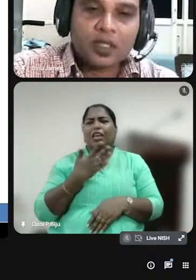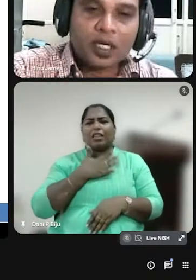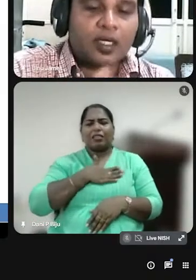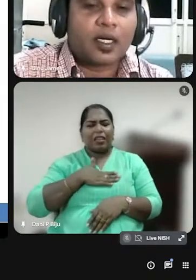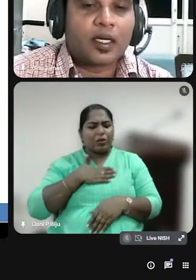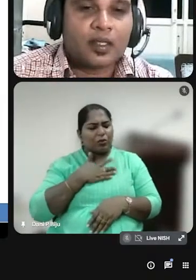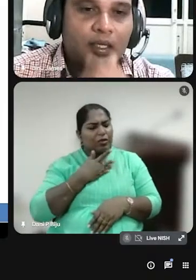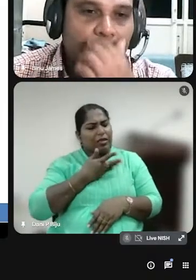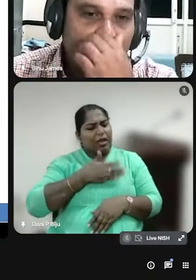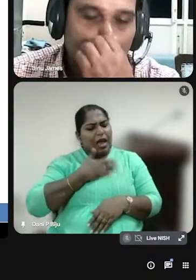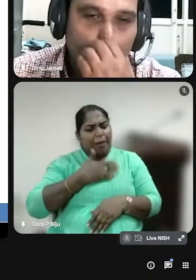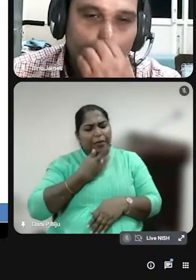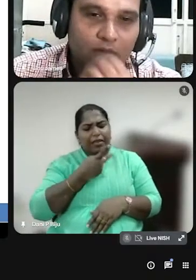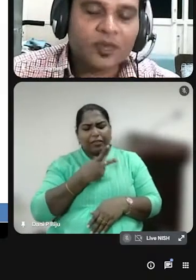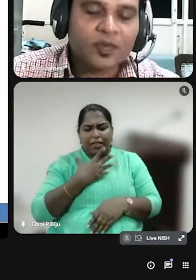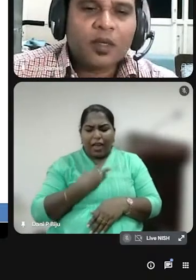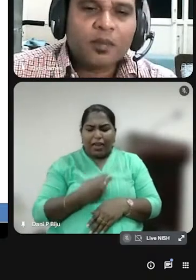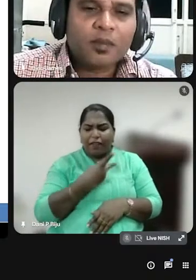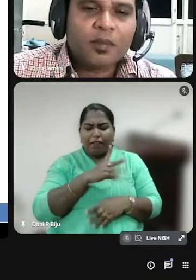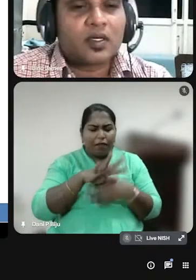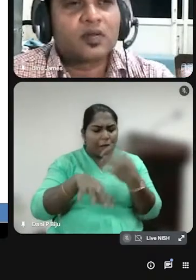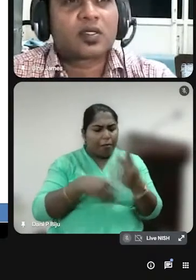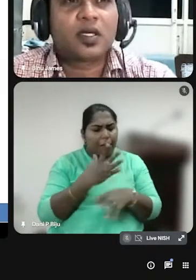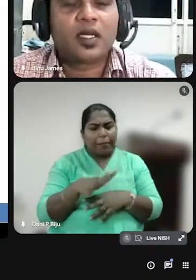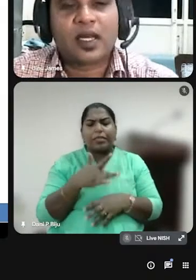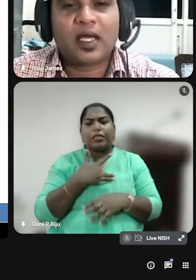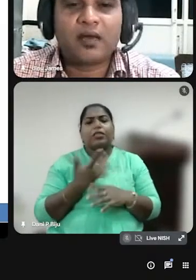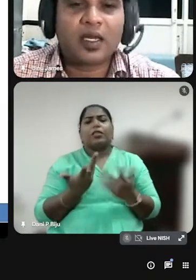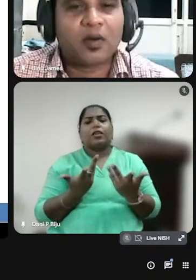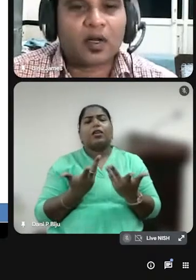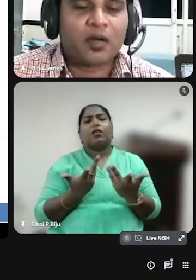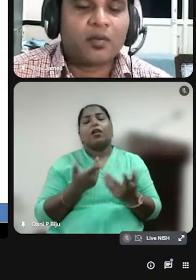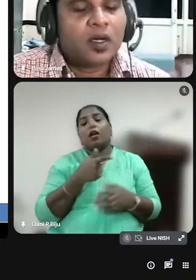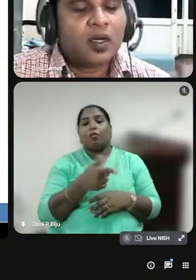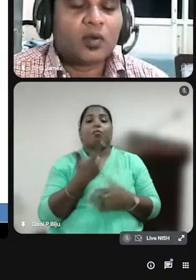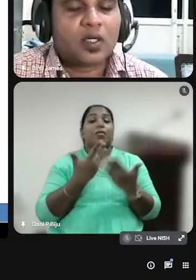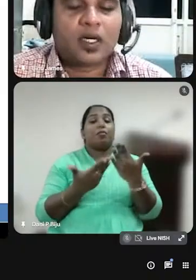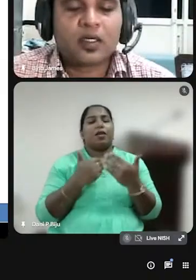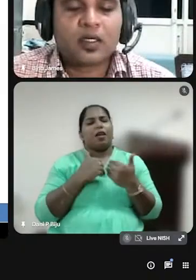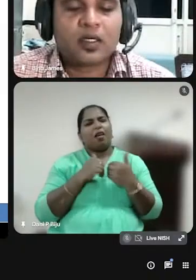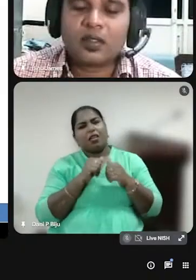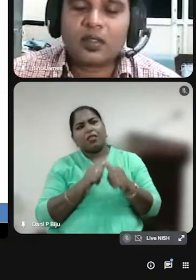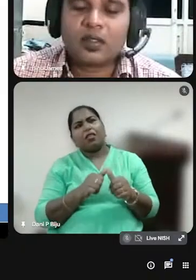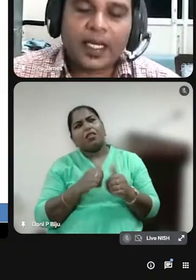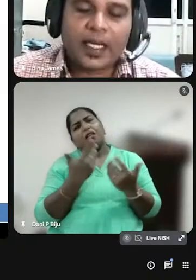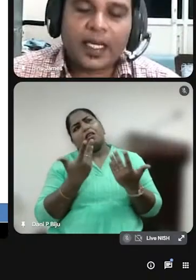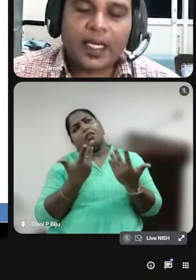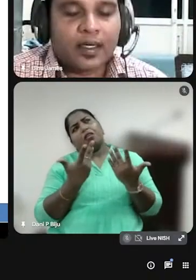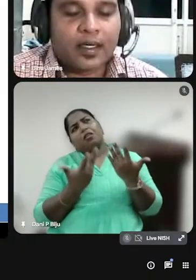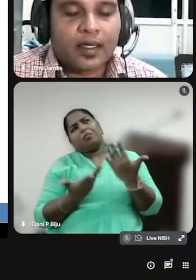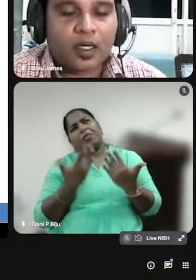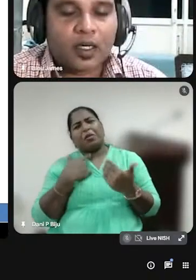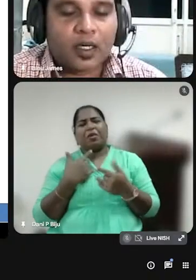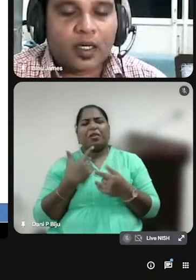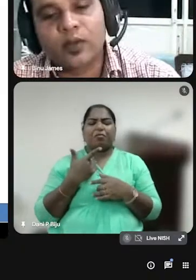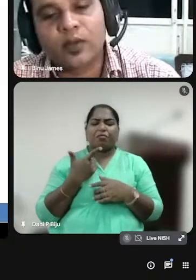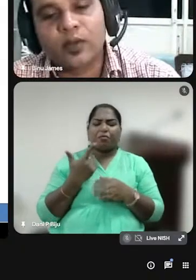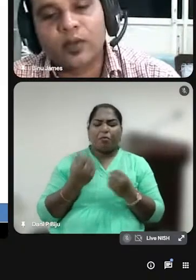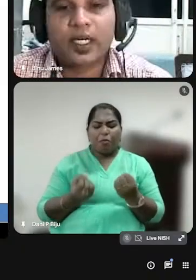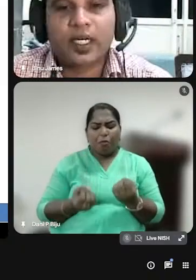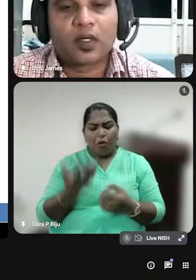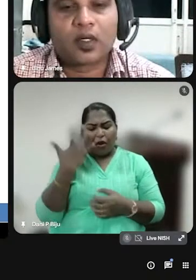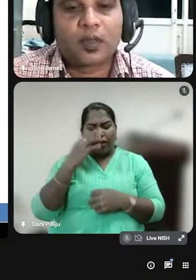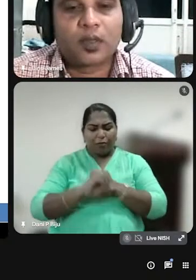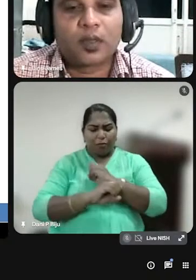ഒരു ചാർട്ടാണ് നിങ്ങൾക്ക് റെഡിയാക്കുക. ഒരു ദിവസം മിക്കവാറും ദിവസങ്ങളിൽ രാവിലെ ഉറക്കം കൂടുതലാണ്, എണീക്കാനായിട്ട് പാടാണ്, അല്ലെങ്കിൽ